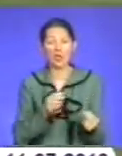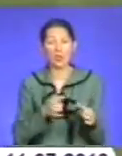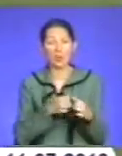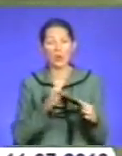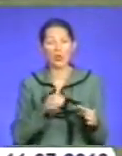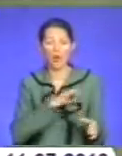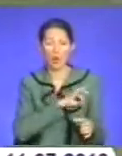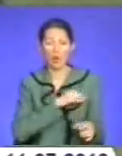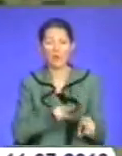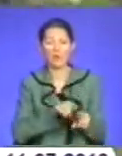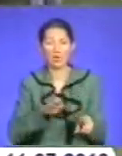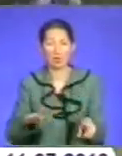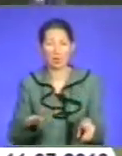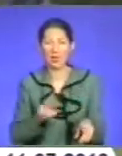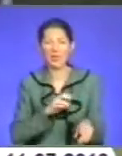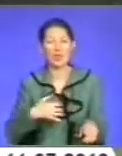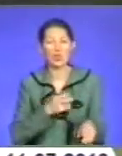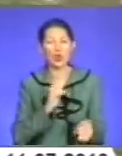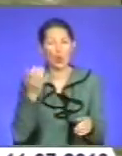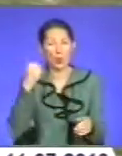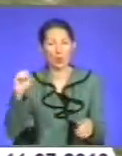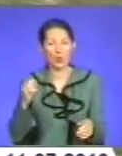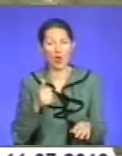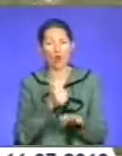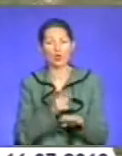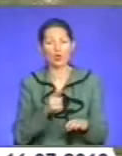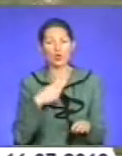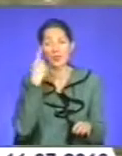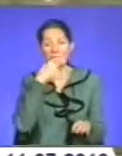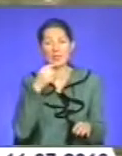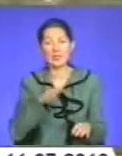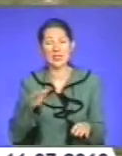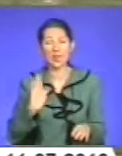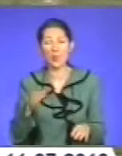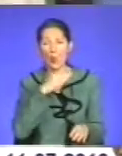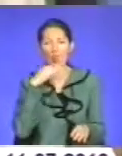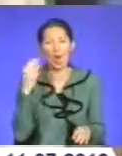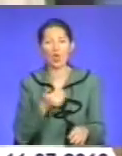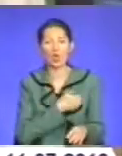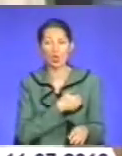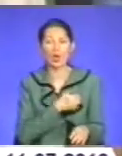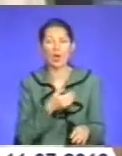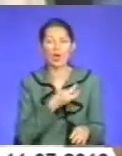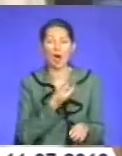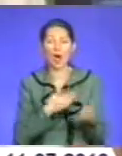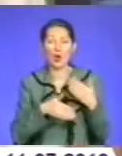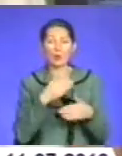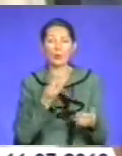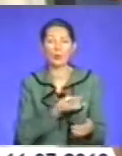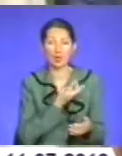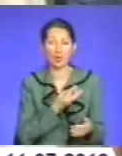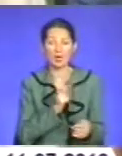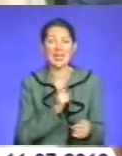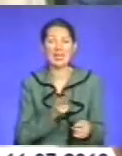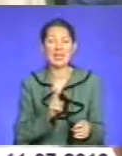баталіях. Головне, що у цей день на обличчях підлітків було так багато захоплення та радості. А яке ж свято без подарунків? За сприяння Тернопільської